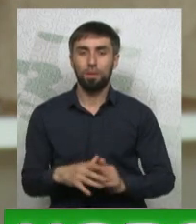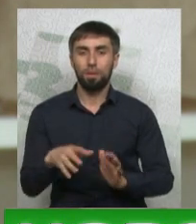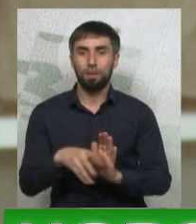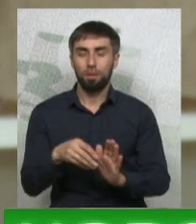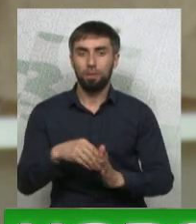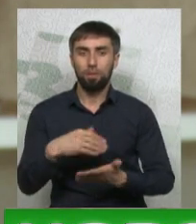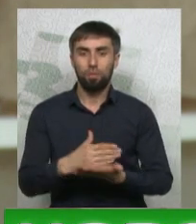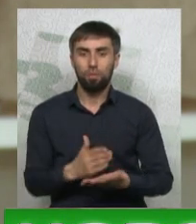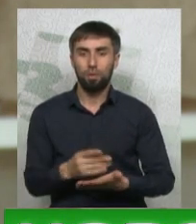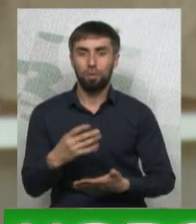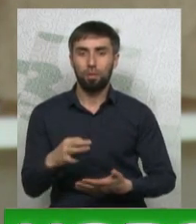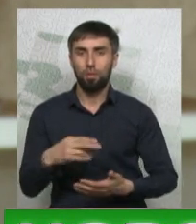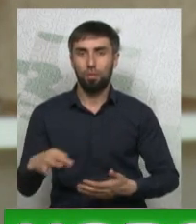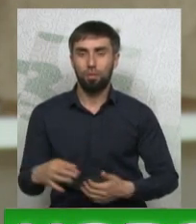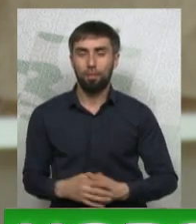избирательных участков, но